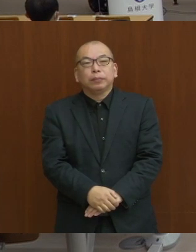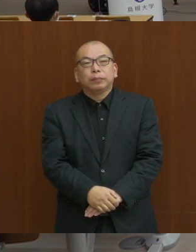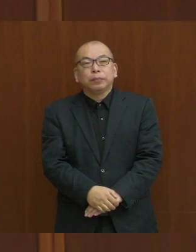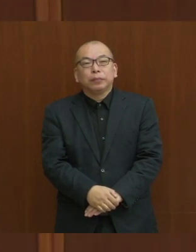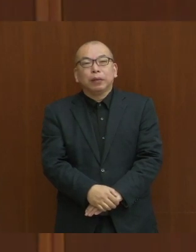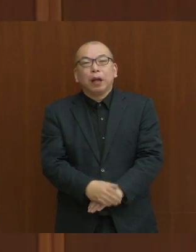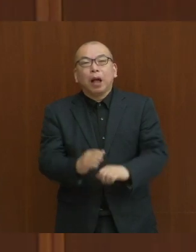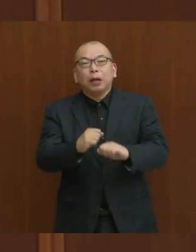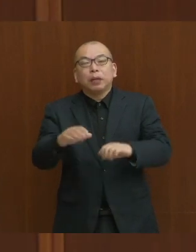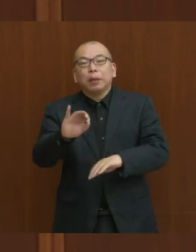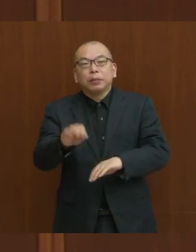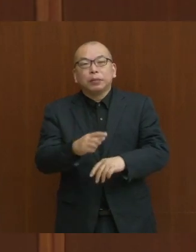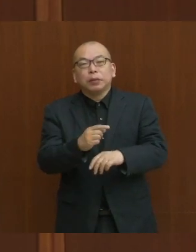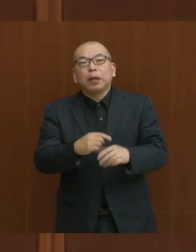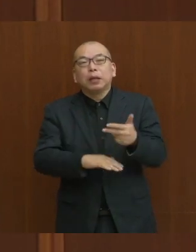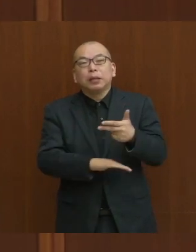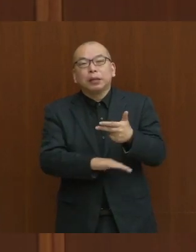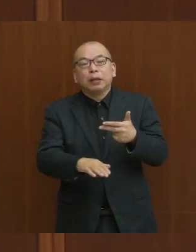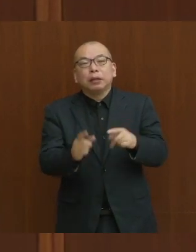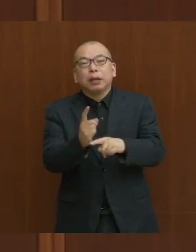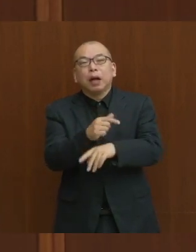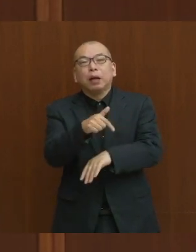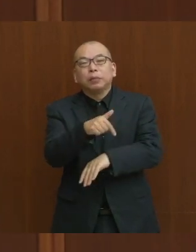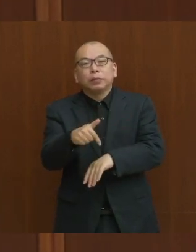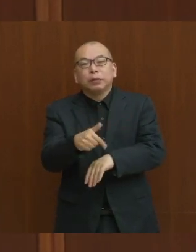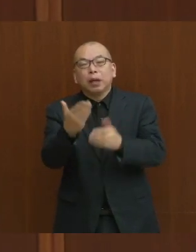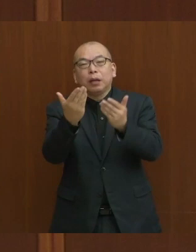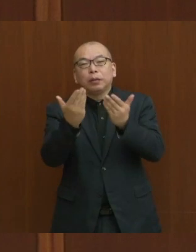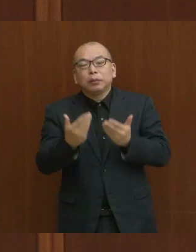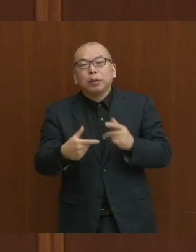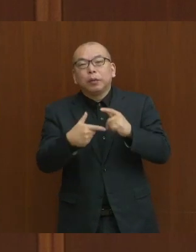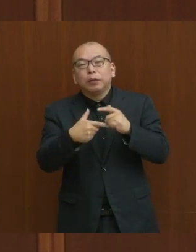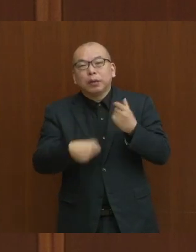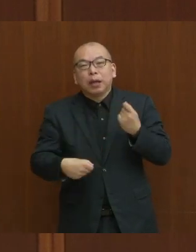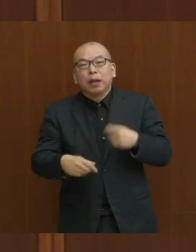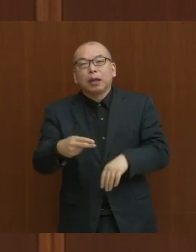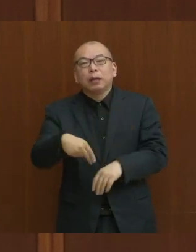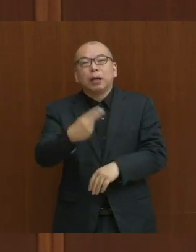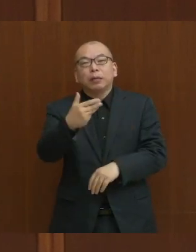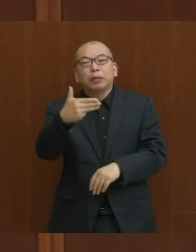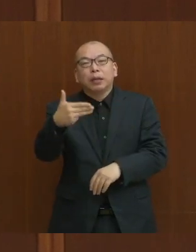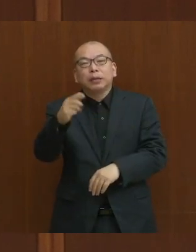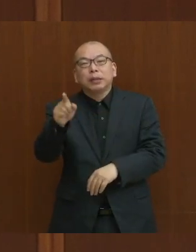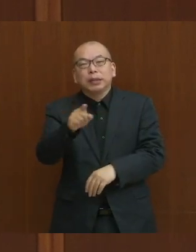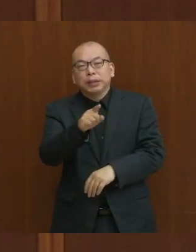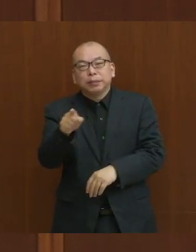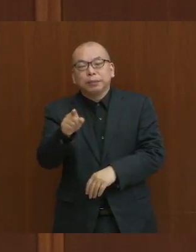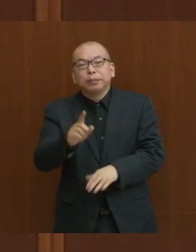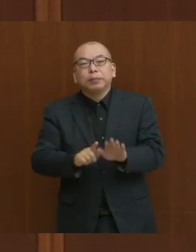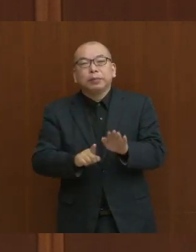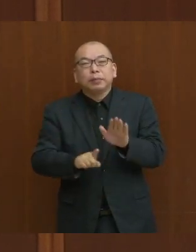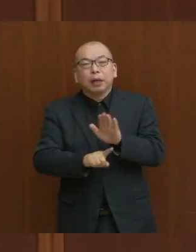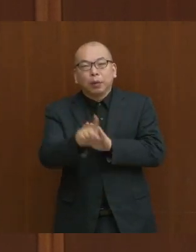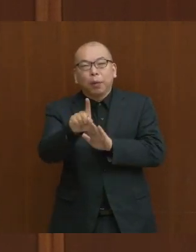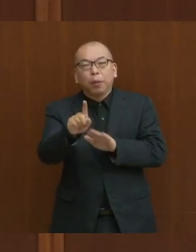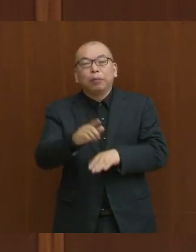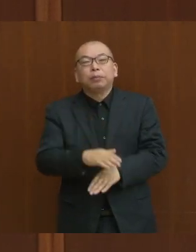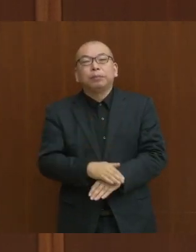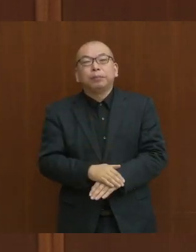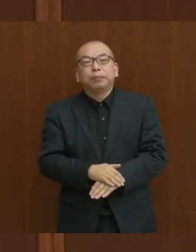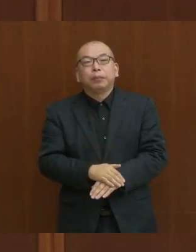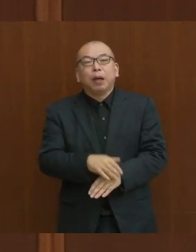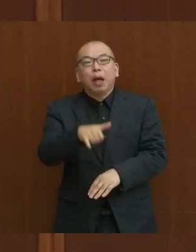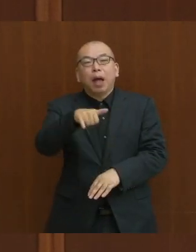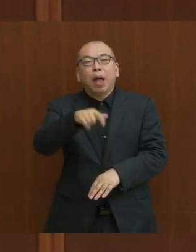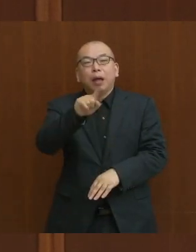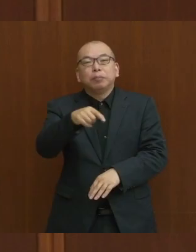生物資源科学部卒業生208名、総代逸